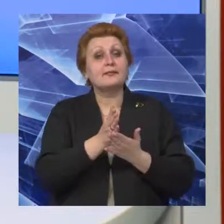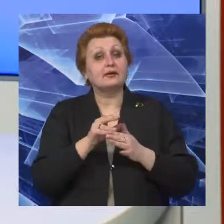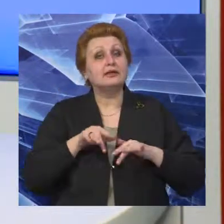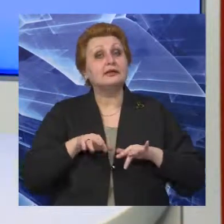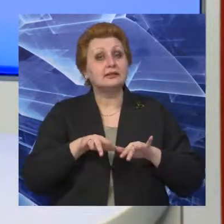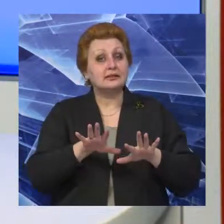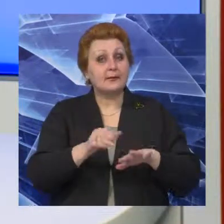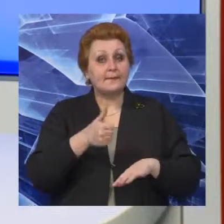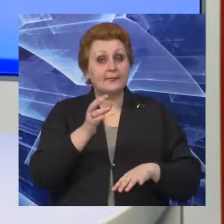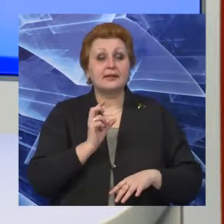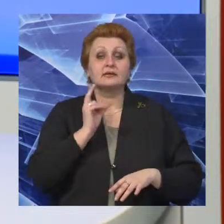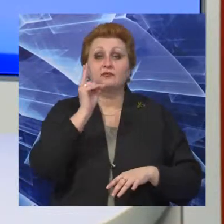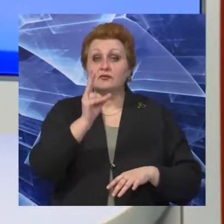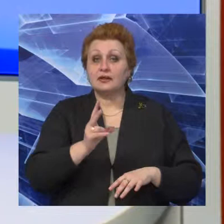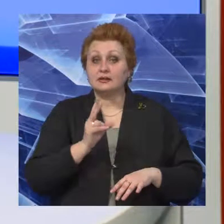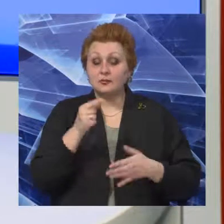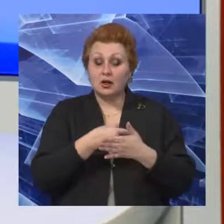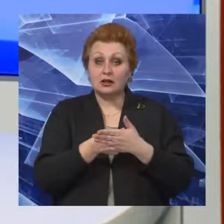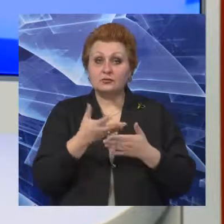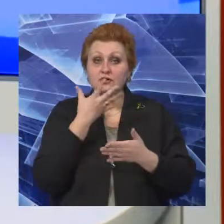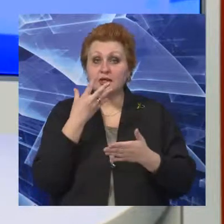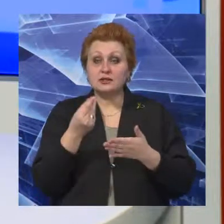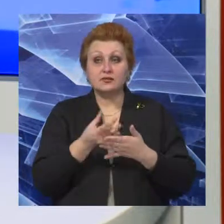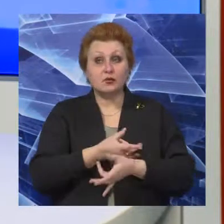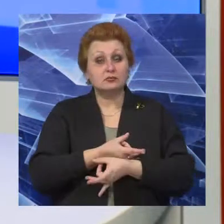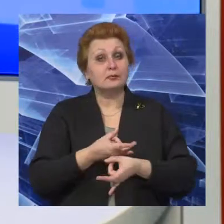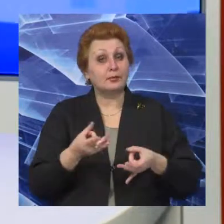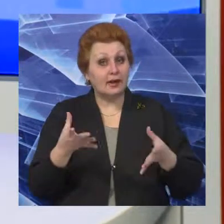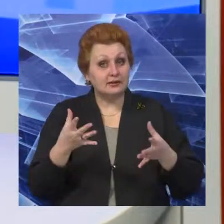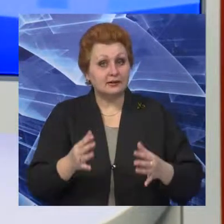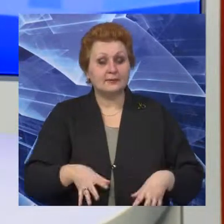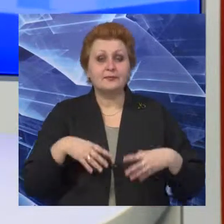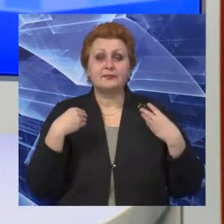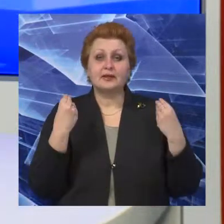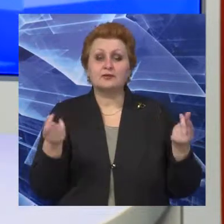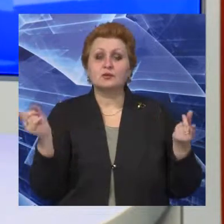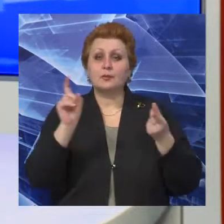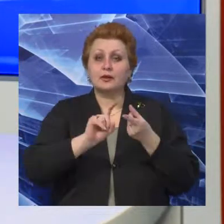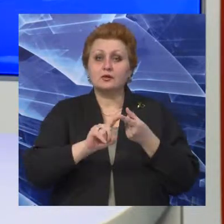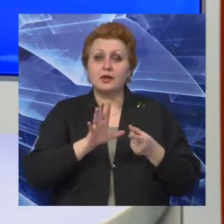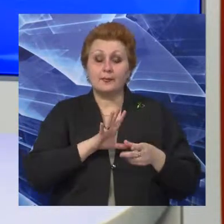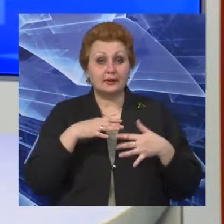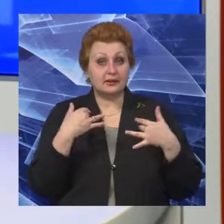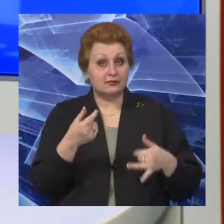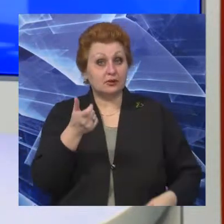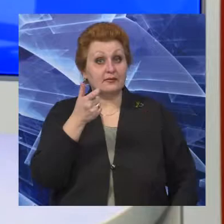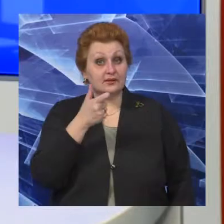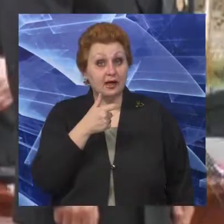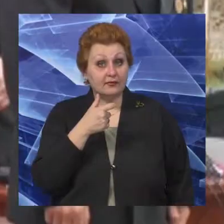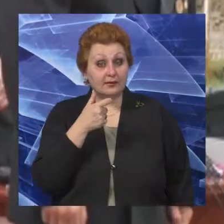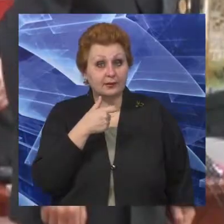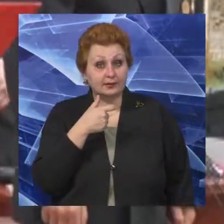ее деятельности. 1 ноября судебные приставы отмечают свой профессиональный праздник. Торжества приурочены к этой дате прошли сегодня в